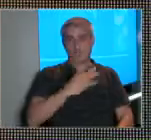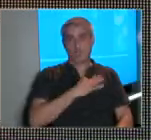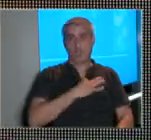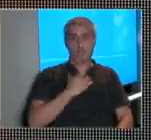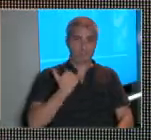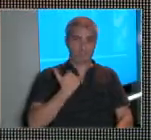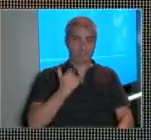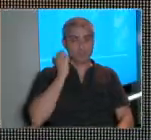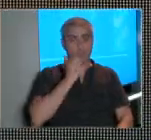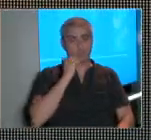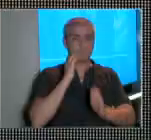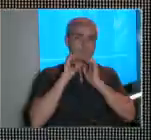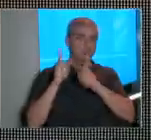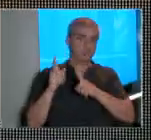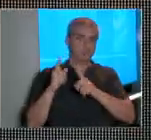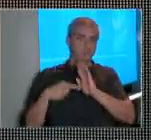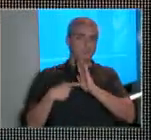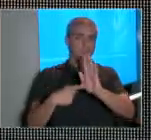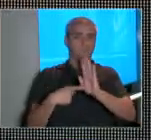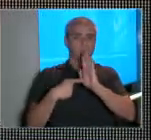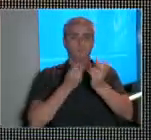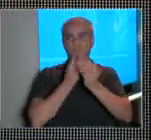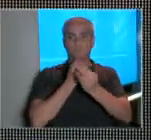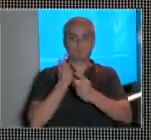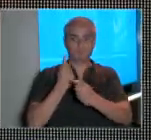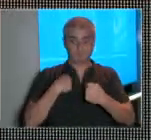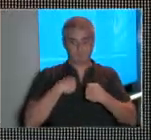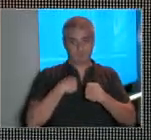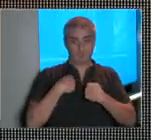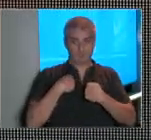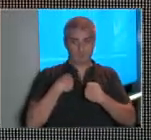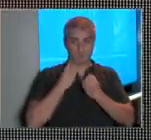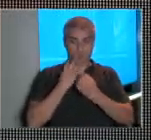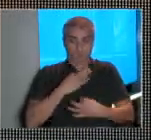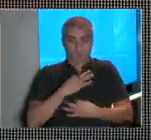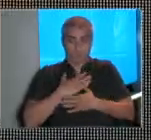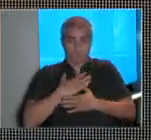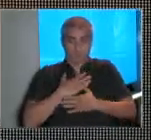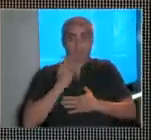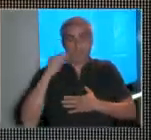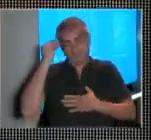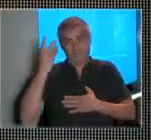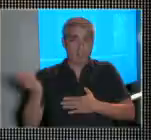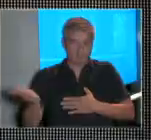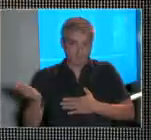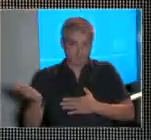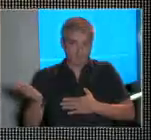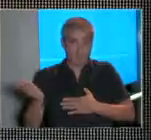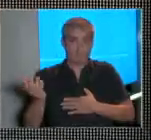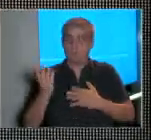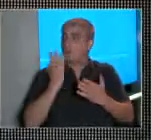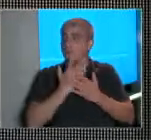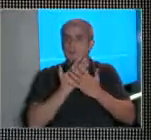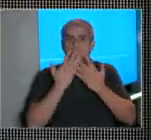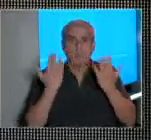הקורבנות. יום יום כלי התקשורת מעבירים לנו את המסר שאנחנו הקורבן, וכך גם לפלסטינים, עד שכה